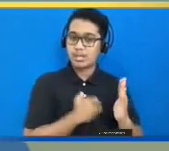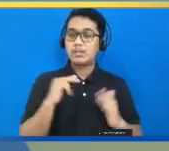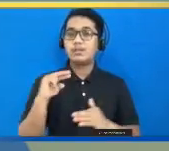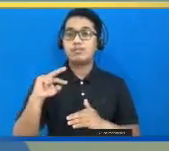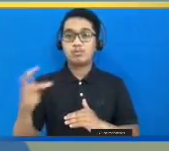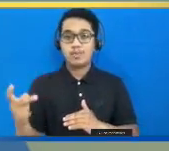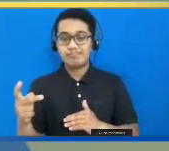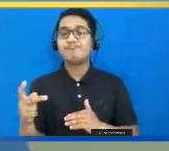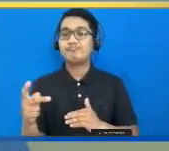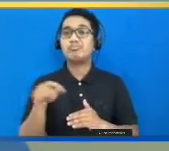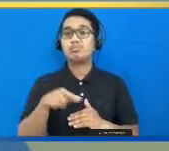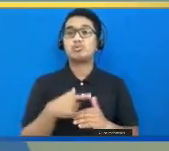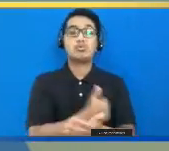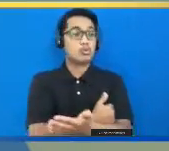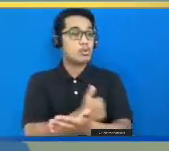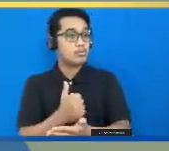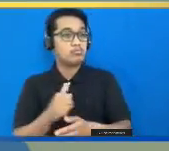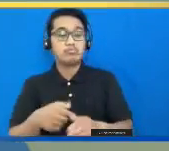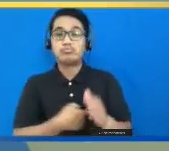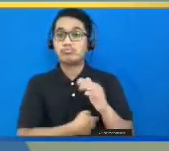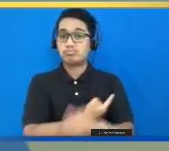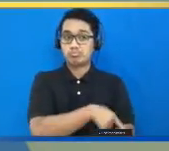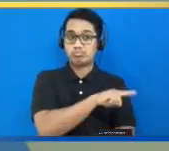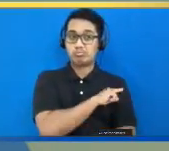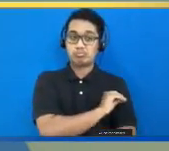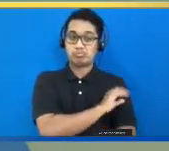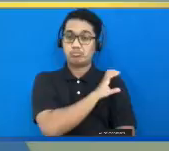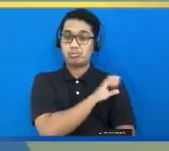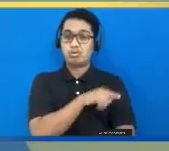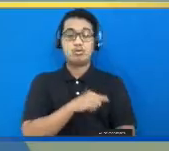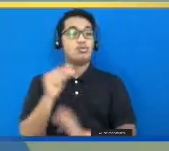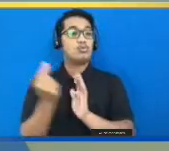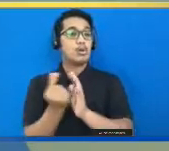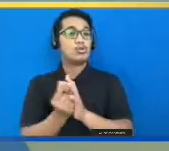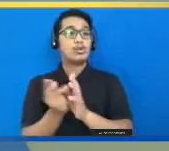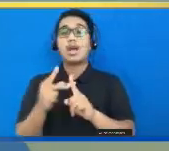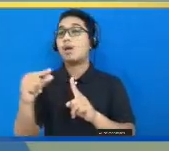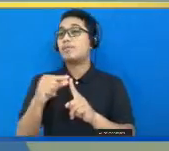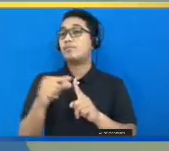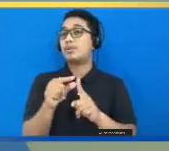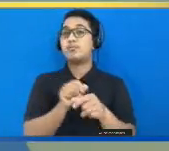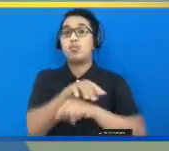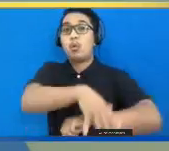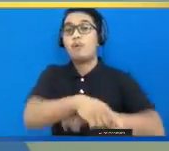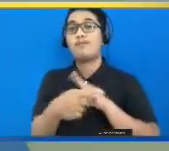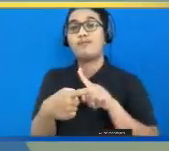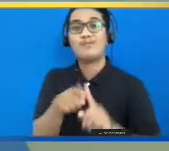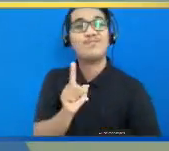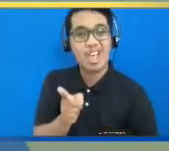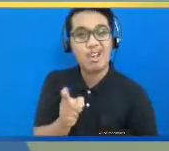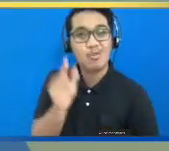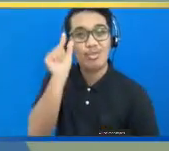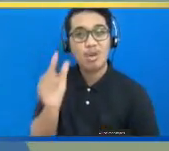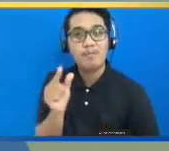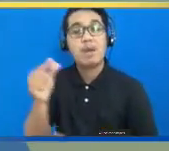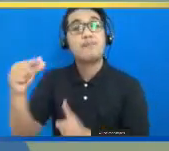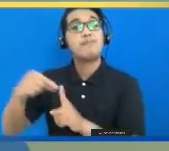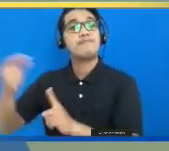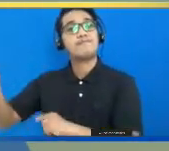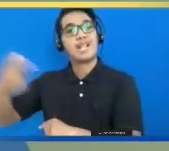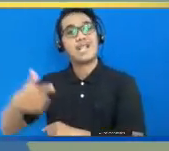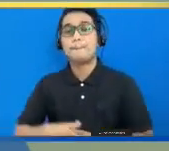administrasi undang-undang HP ini diperkirakan akan memberikan dampak positif bagi penerimaan perpajakan